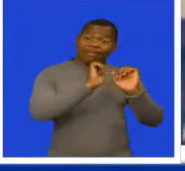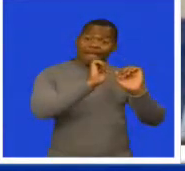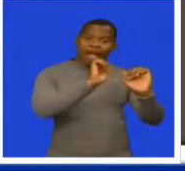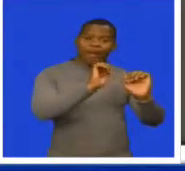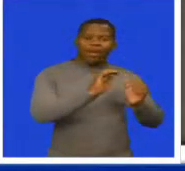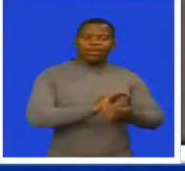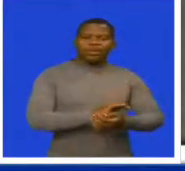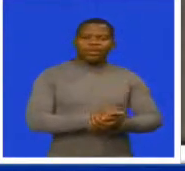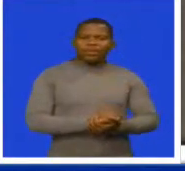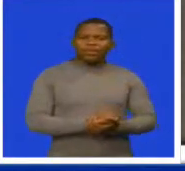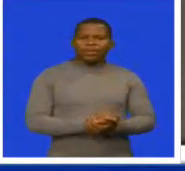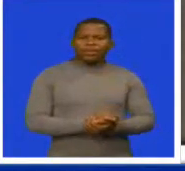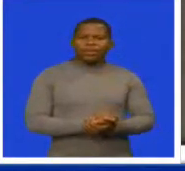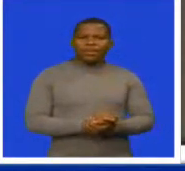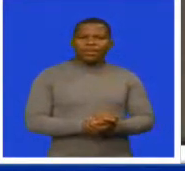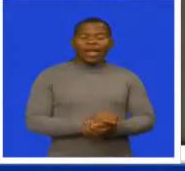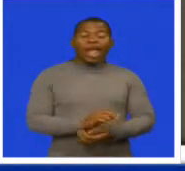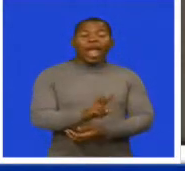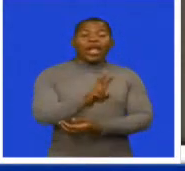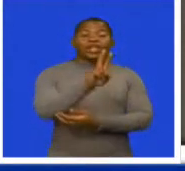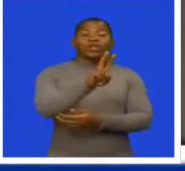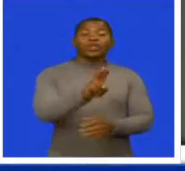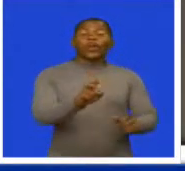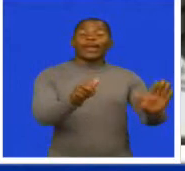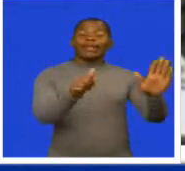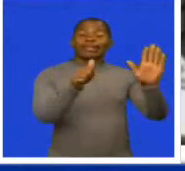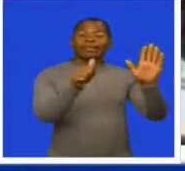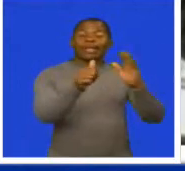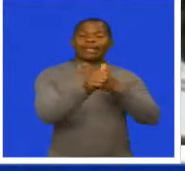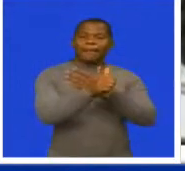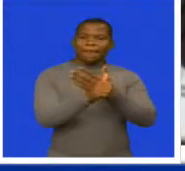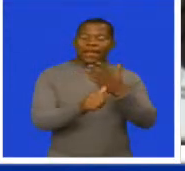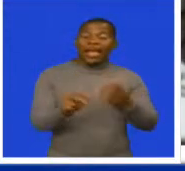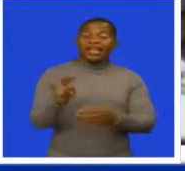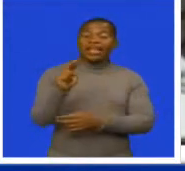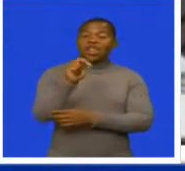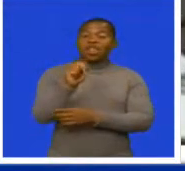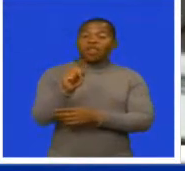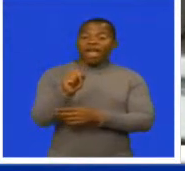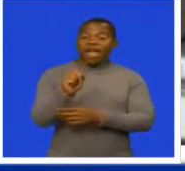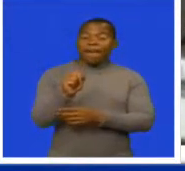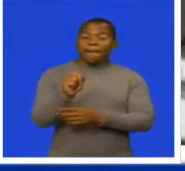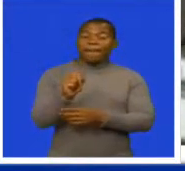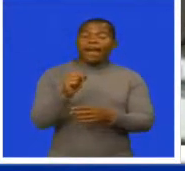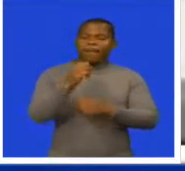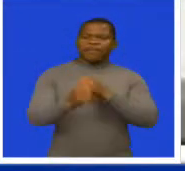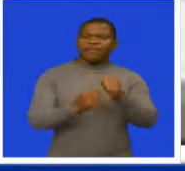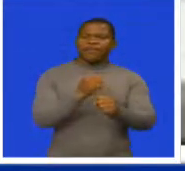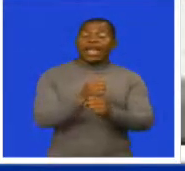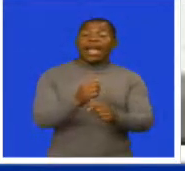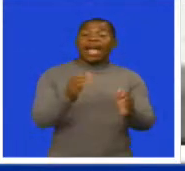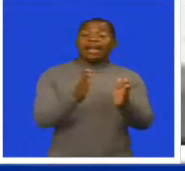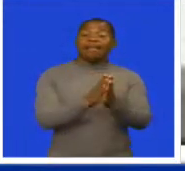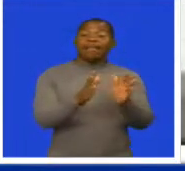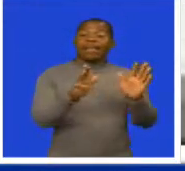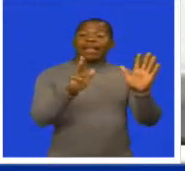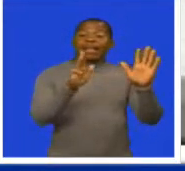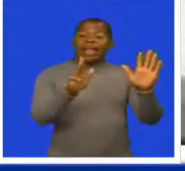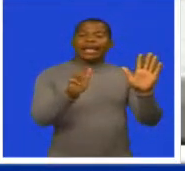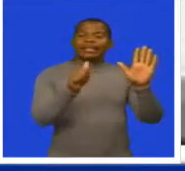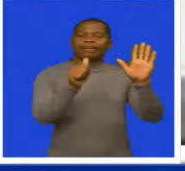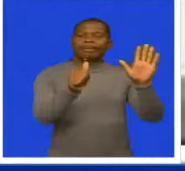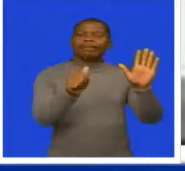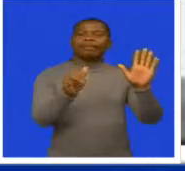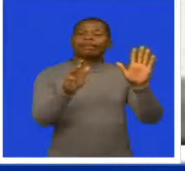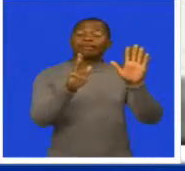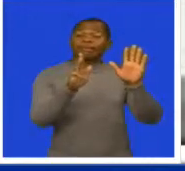Shumi lamabili nesithupha enyangeni yelwedding eminyaka wanga 1969 live laseNdiya laphasisa umthetho sisekelo walela live lo